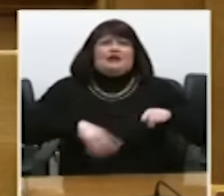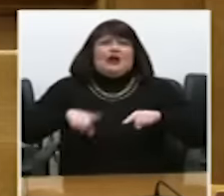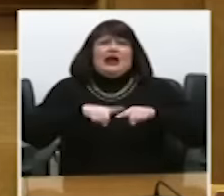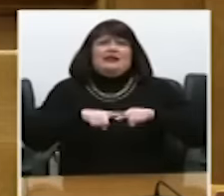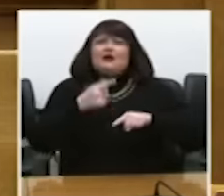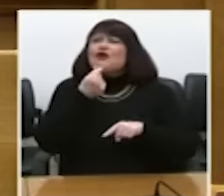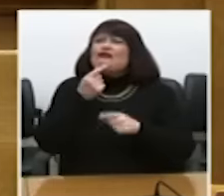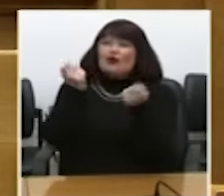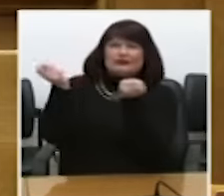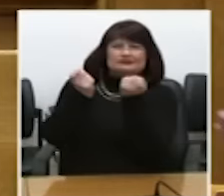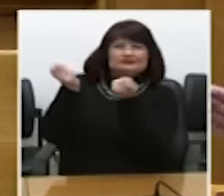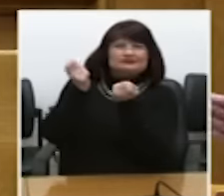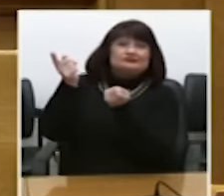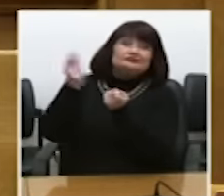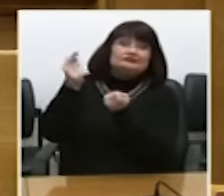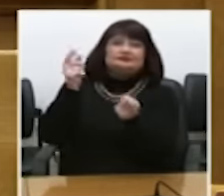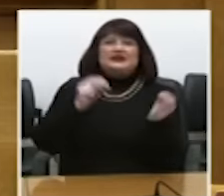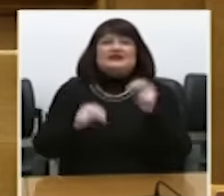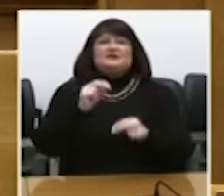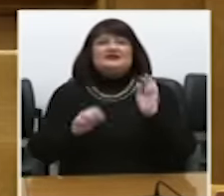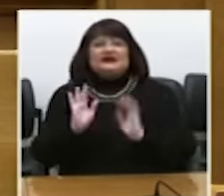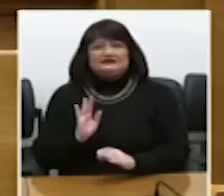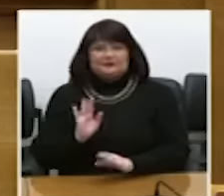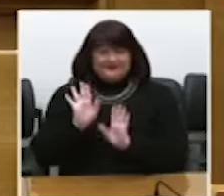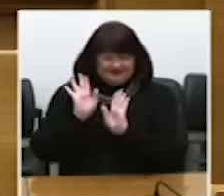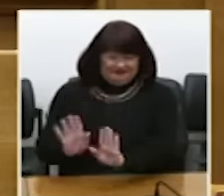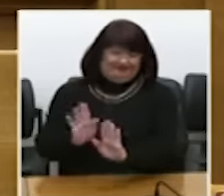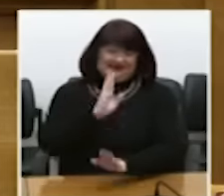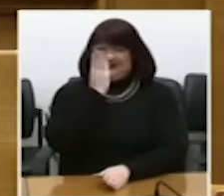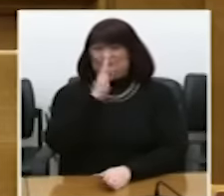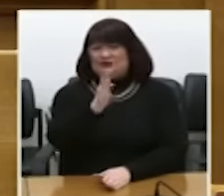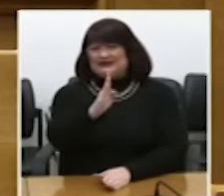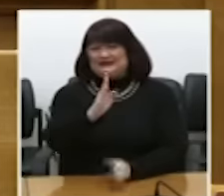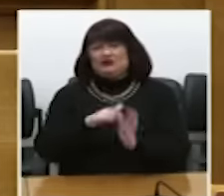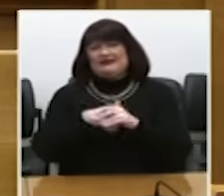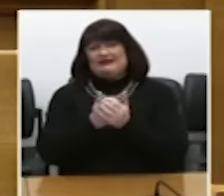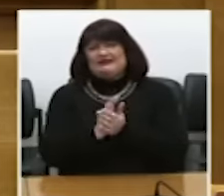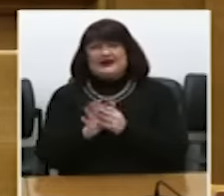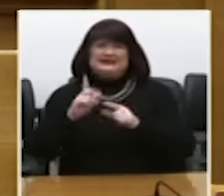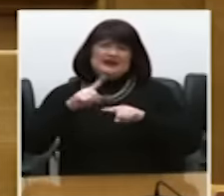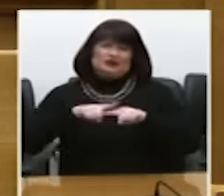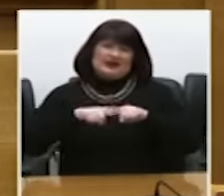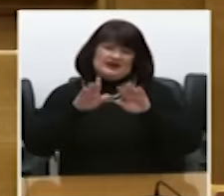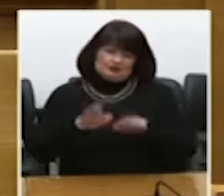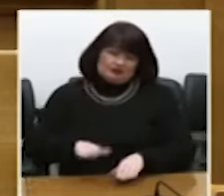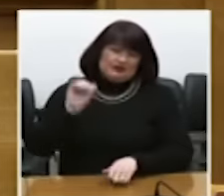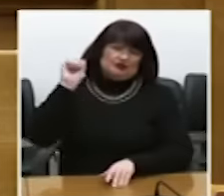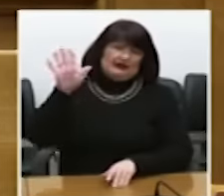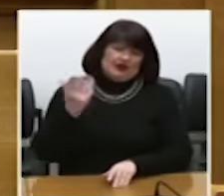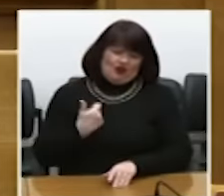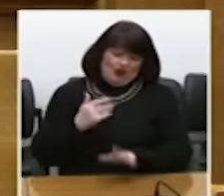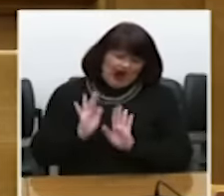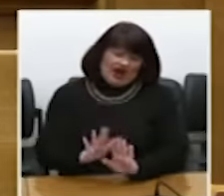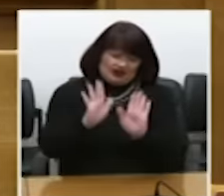Και αφήστε την υποκρισία ότι νοιάζεστε για την ομογένεια. Αν νοιάζεστε για